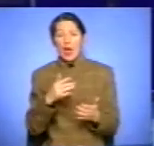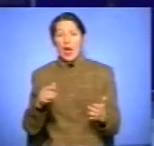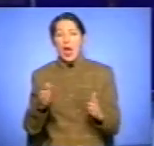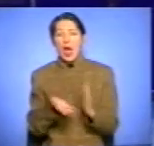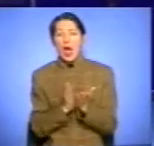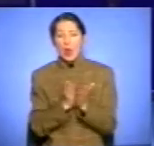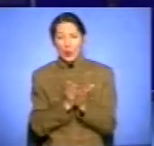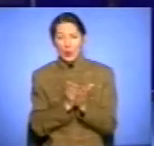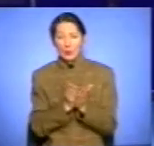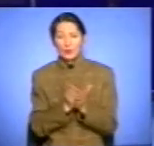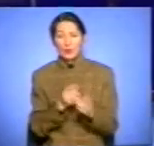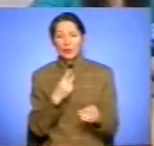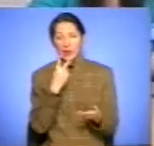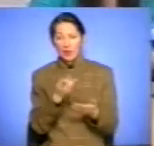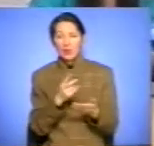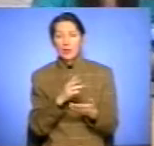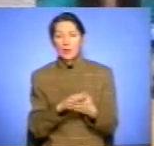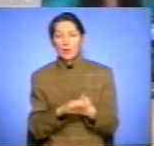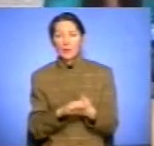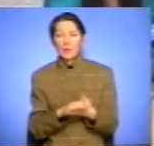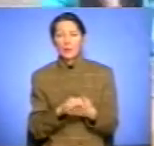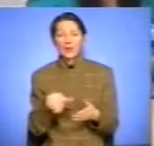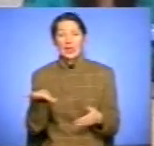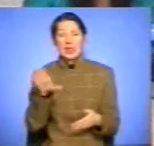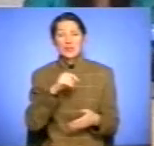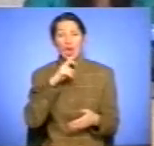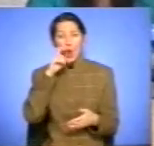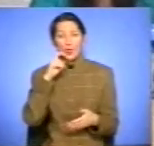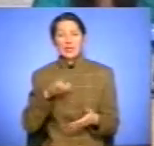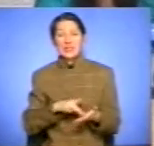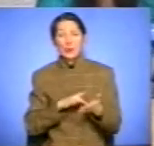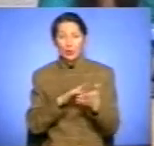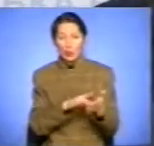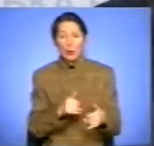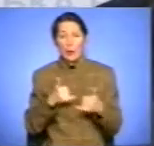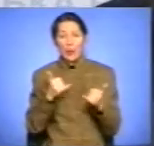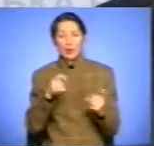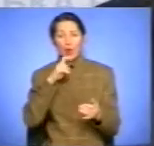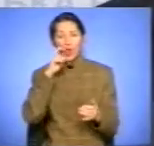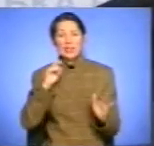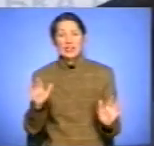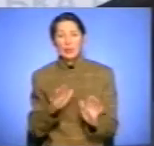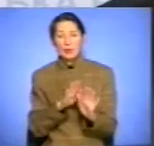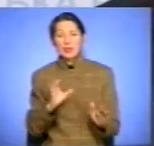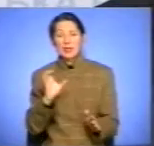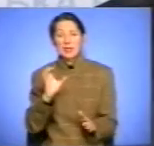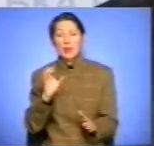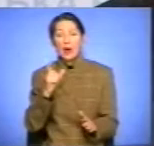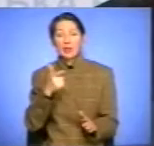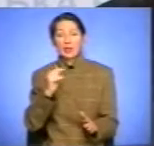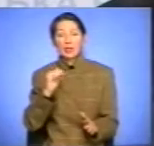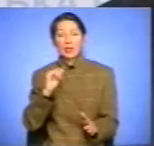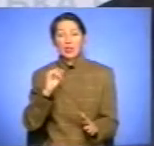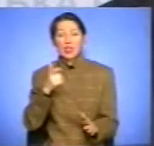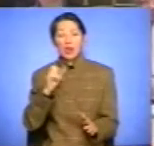про це дивимось далі і всеукраїнським туром приуроченим українській пісні Степан Гіга вирушив